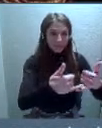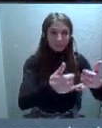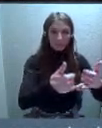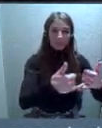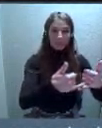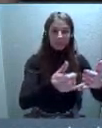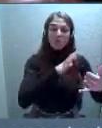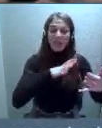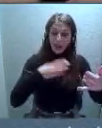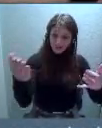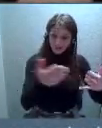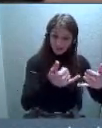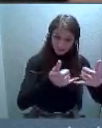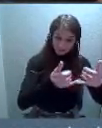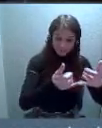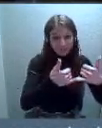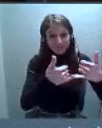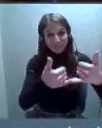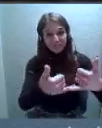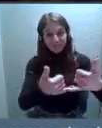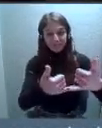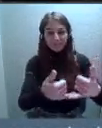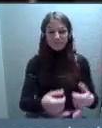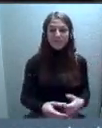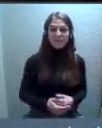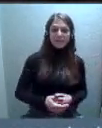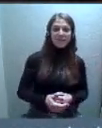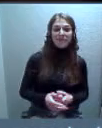Madame. La base de l'azur est très grande, finalement.